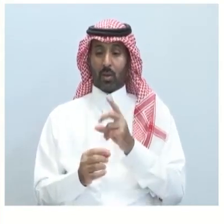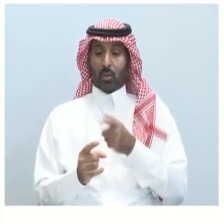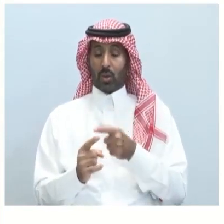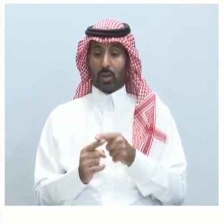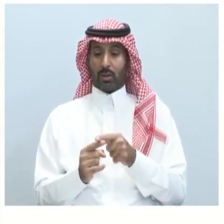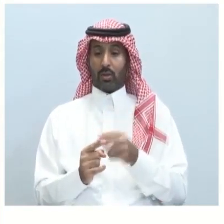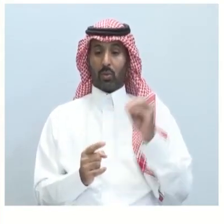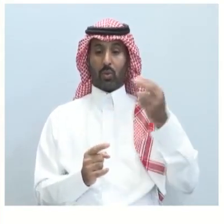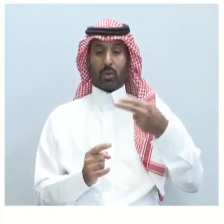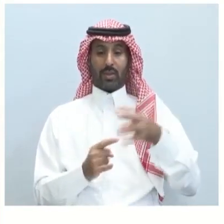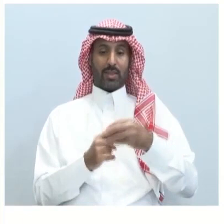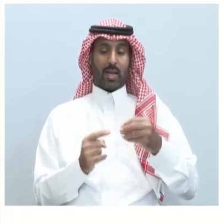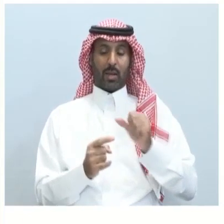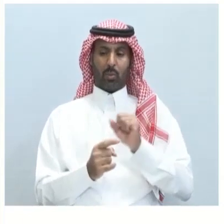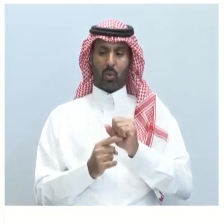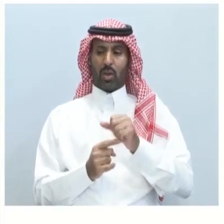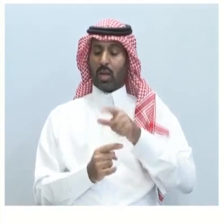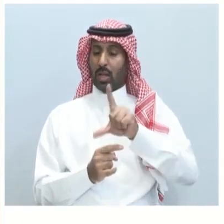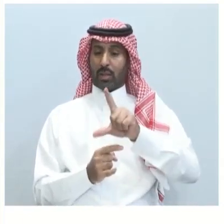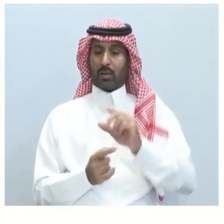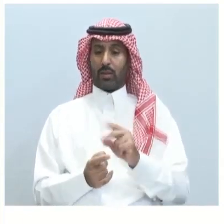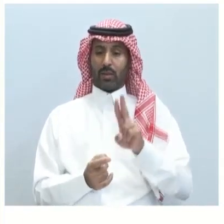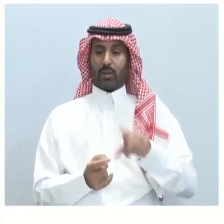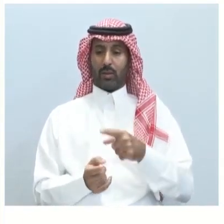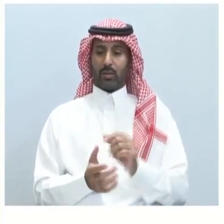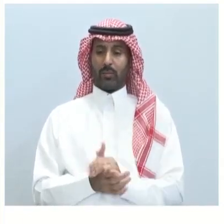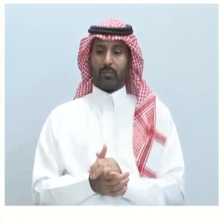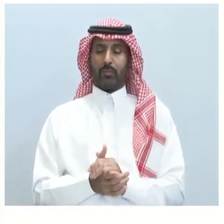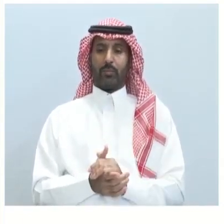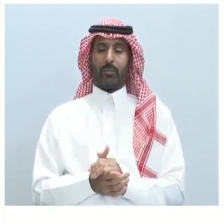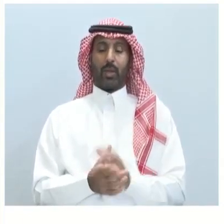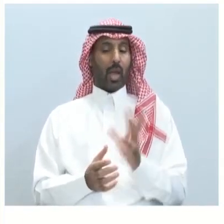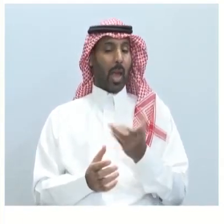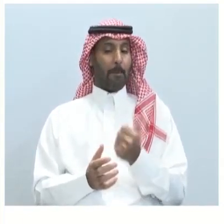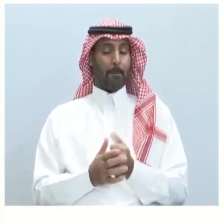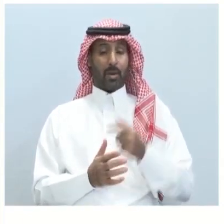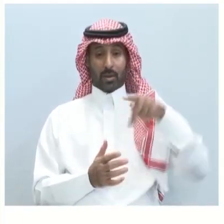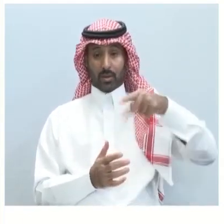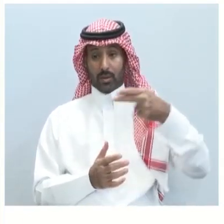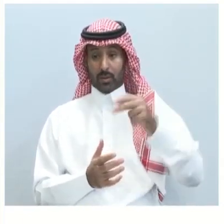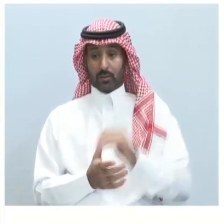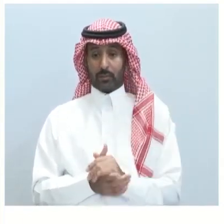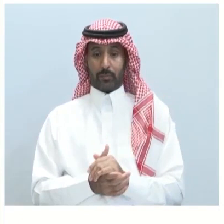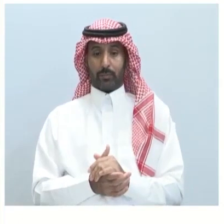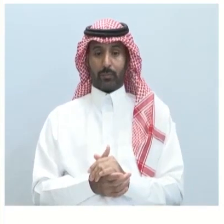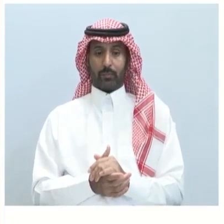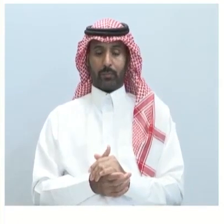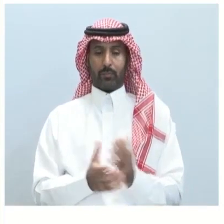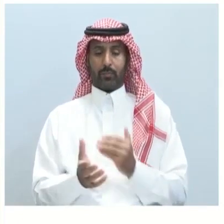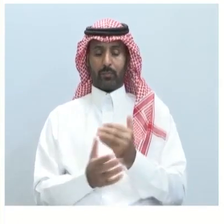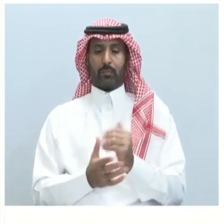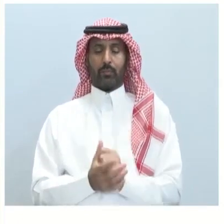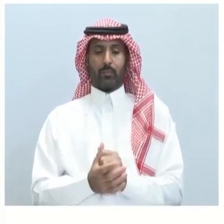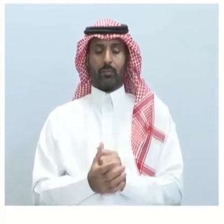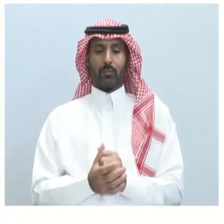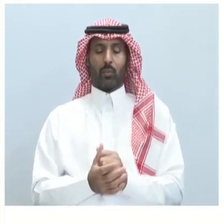ايونات الاوتش لكل لتر فهو يحتاج ايش يحتاج قيمه البي اتش يحتاج قيمه البي اتش ومعطيك ايش